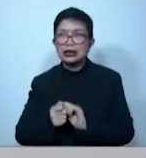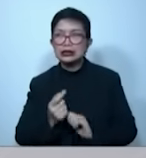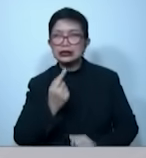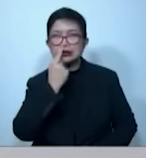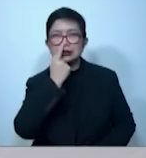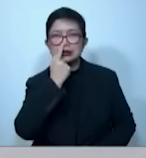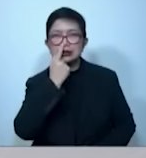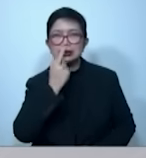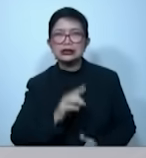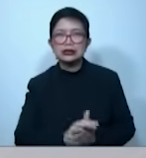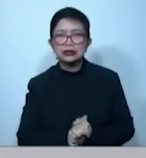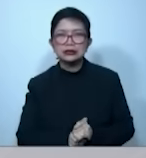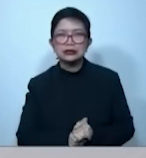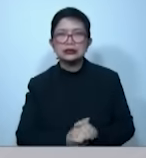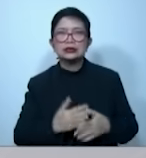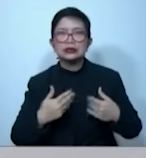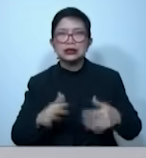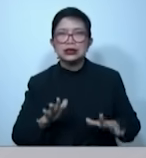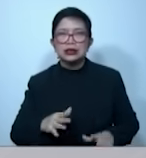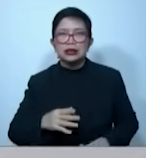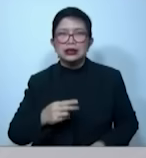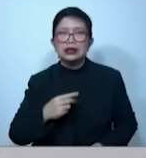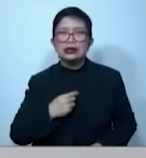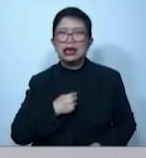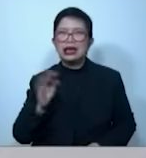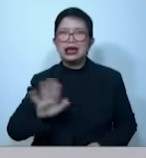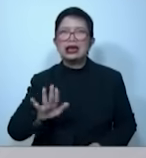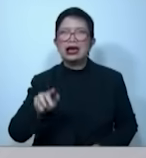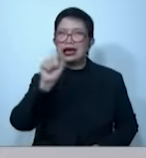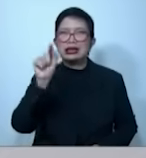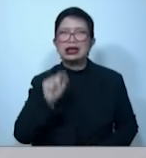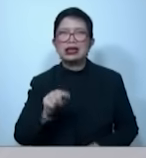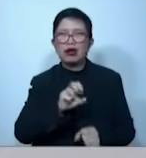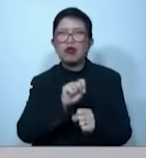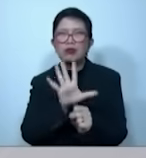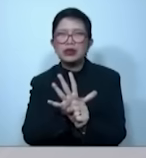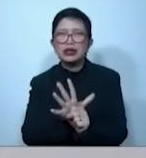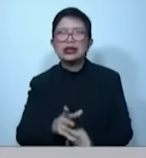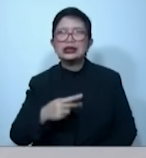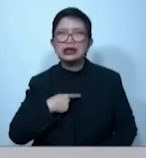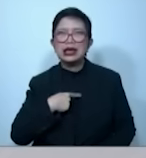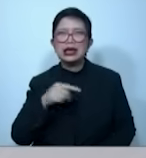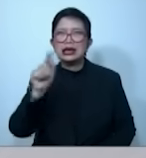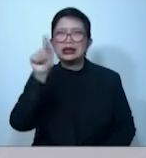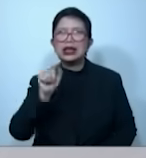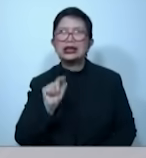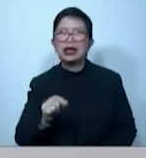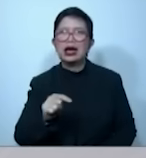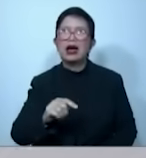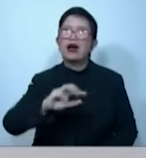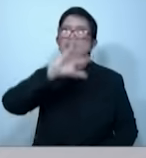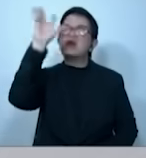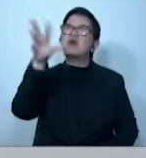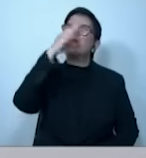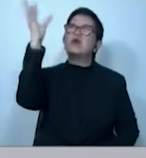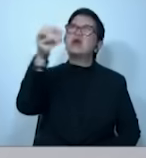saya tidakanyaovid saya boleh saya selesaikan dulu ya Jadi apa yang terjadi